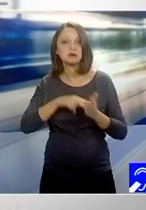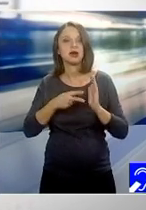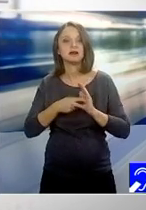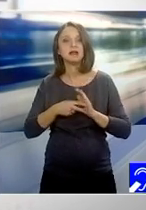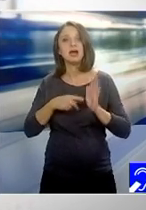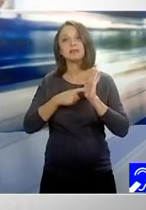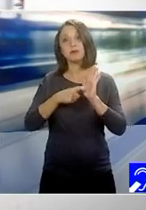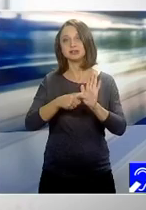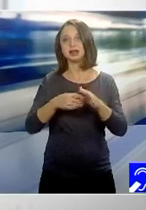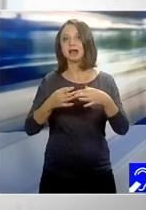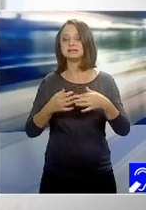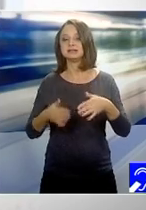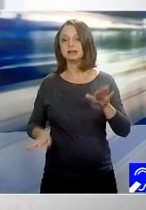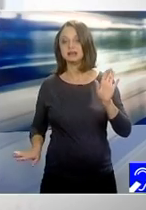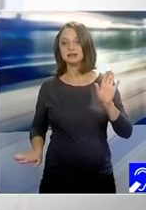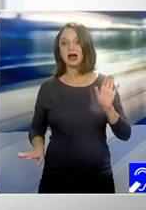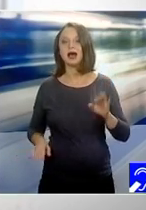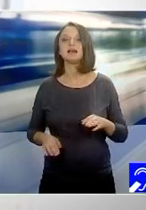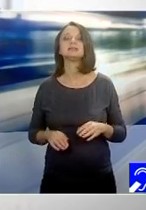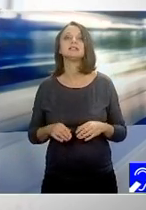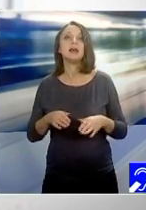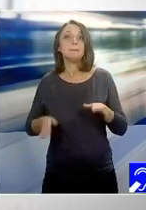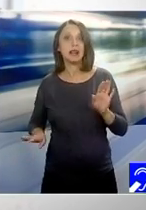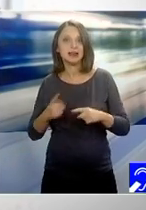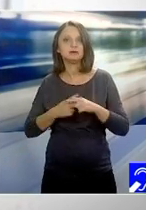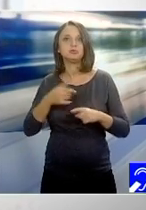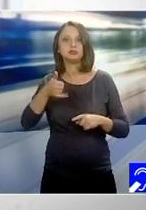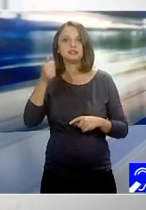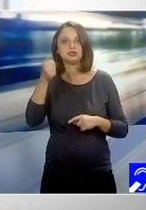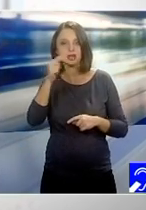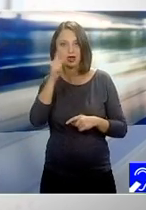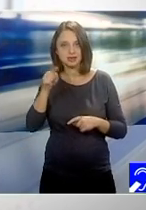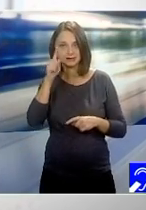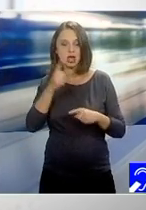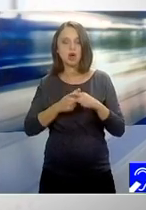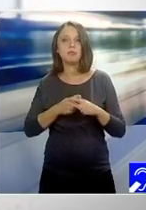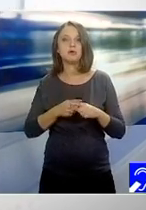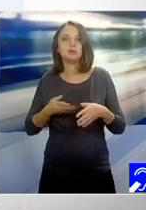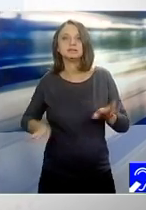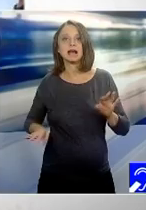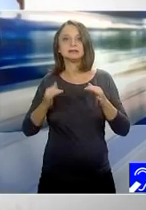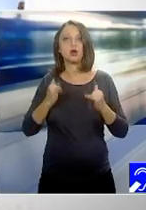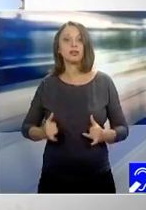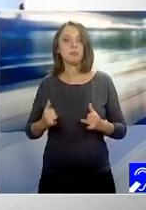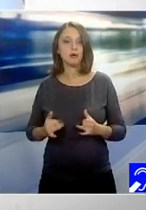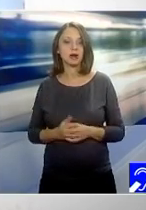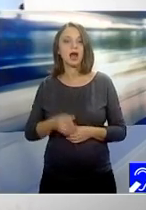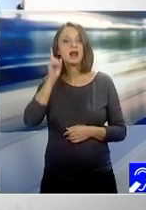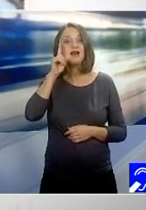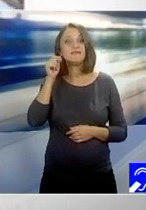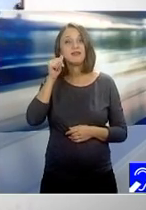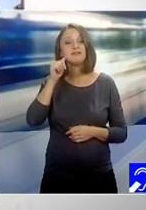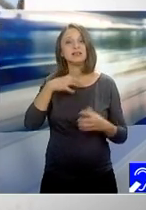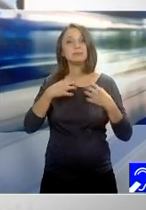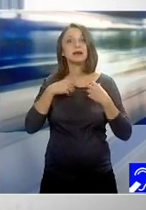demonstrații de dans, de balet, de jazz și de dans contemporan, un spectacol care va avea loc mâine seară la, pe scena